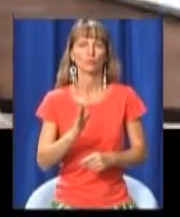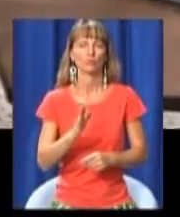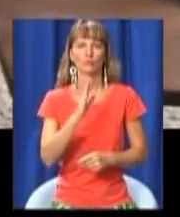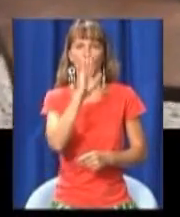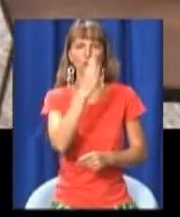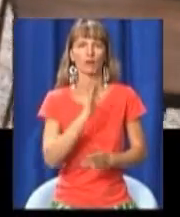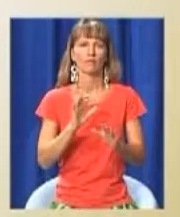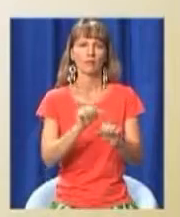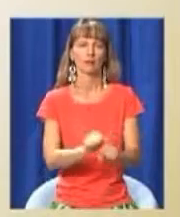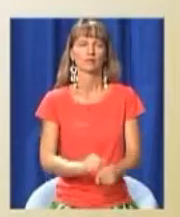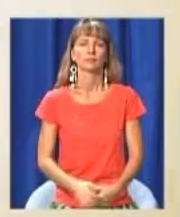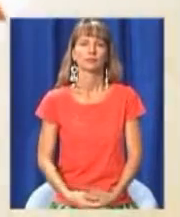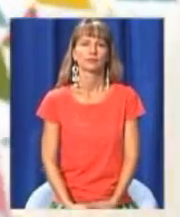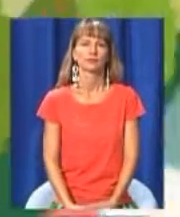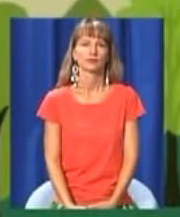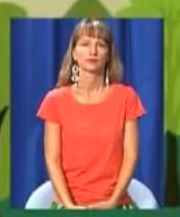ворогів.